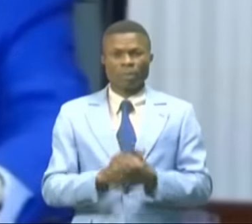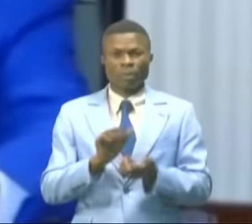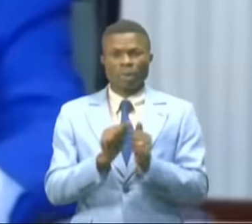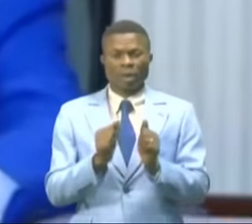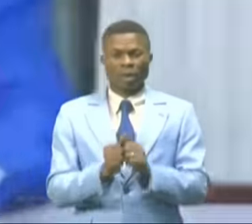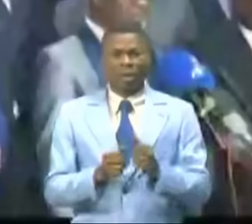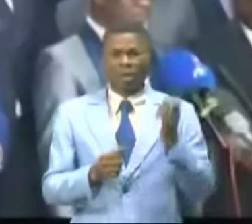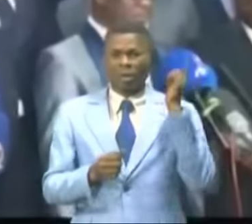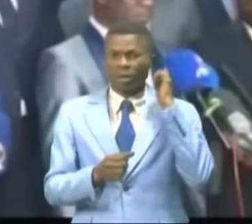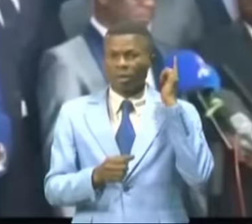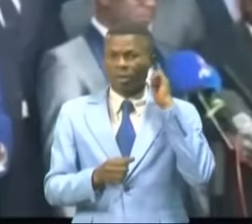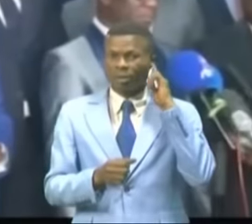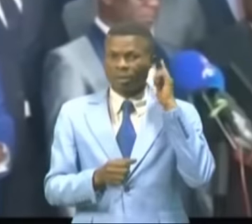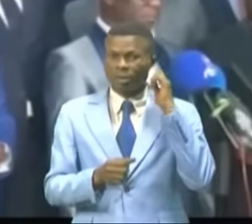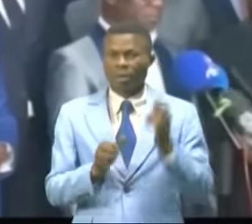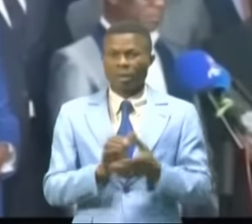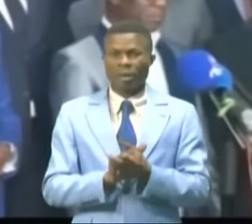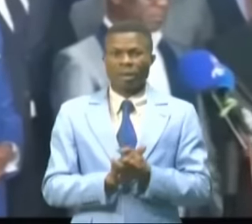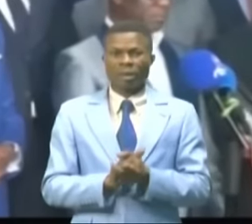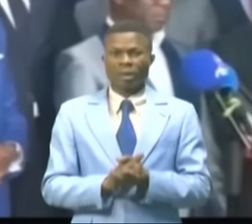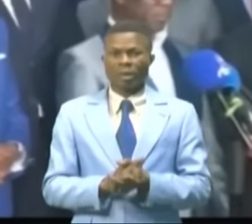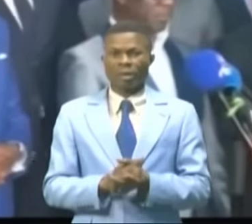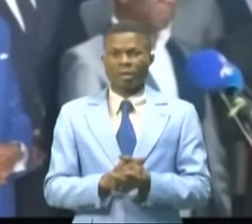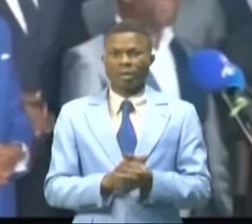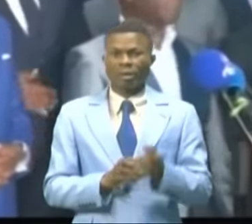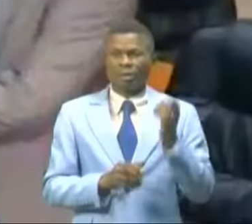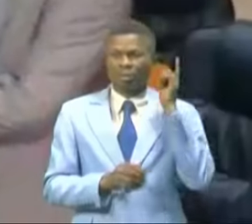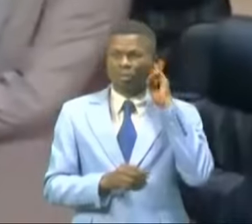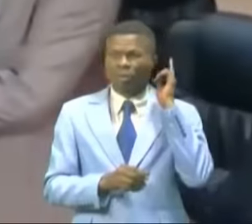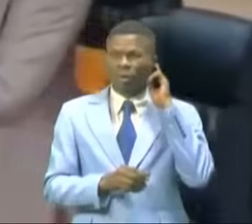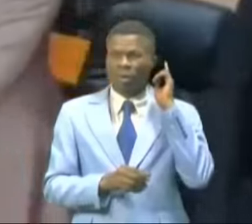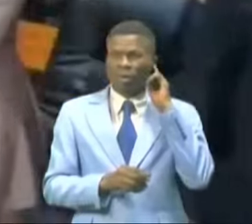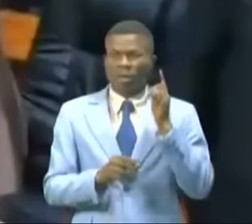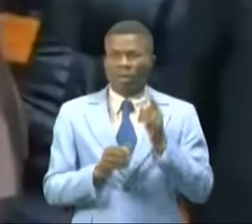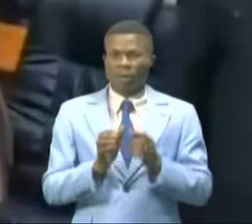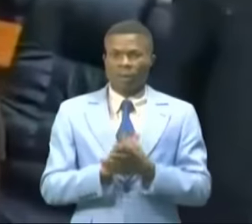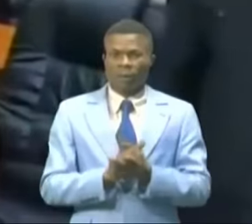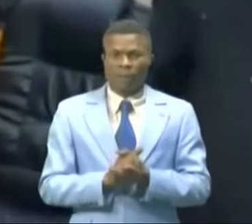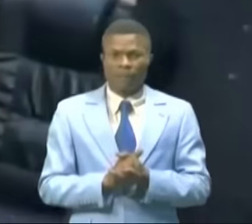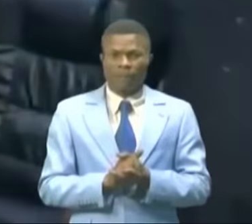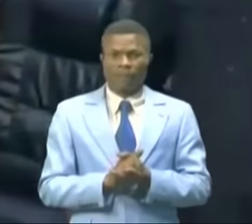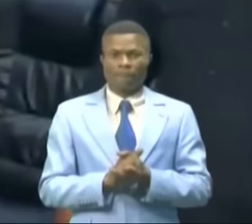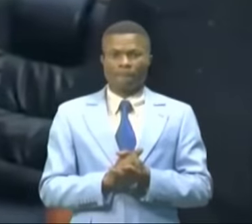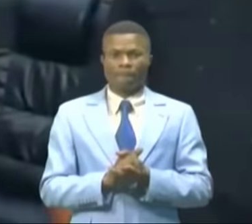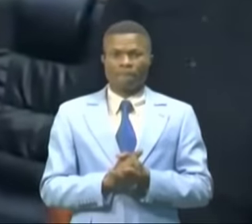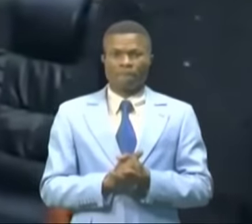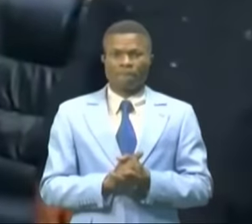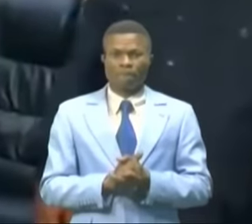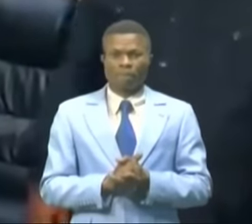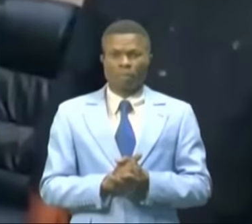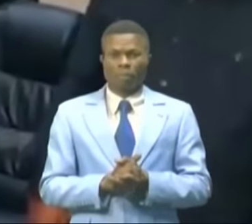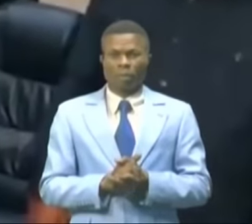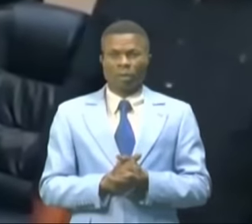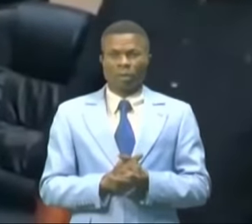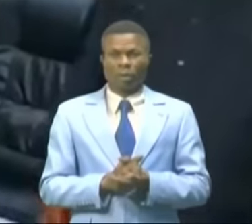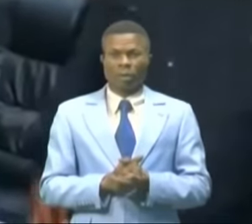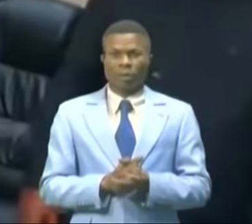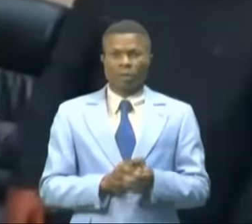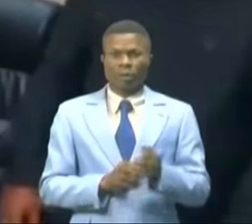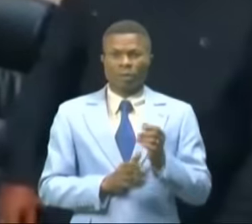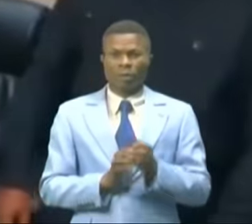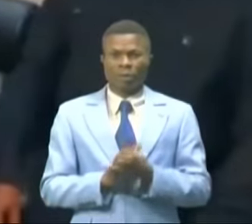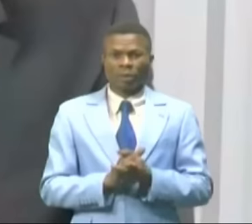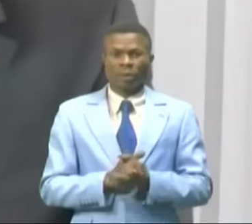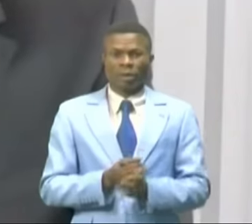les regroupements politiques ont été reçus tour à tour, cette fois la bonne gouvernance du Congo central qui soutient